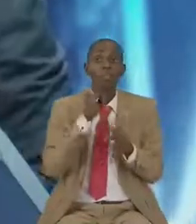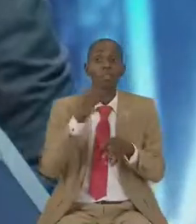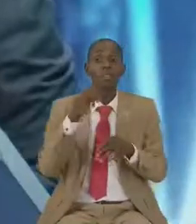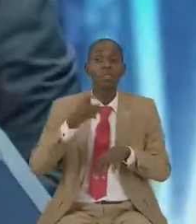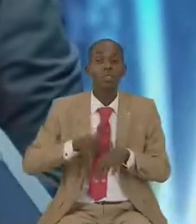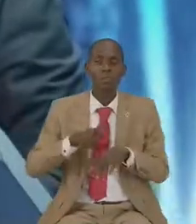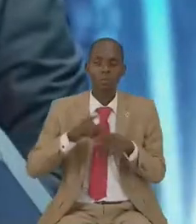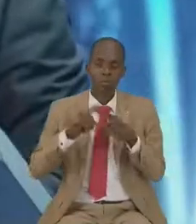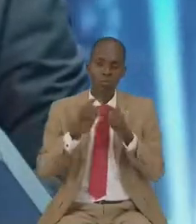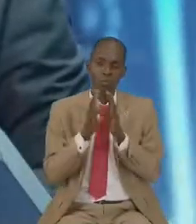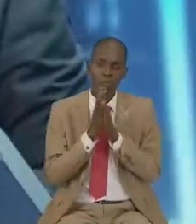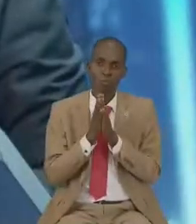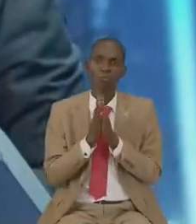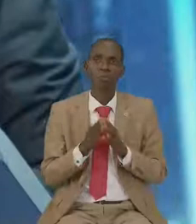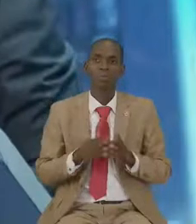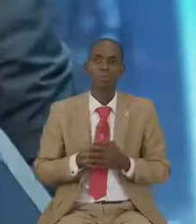Il viendra prier pour nous.